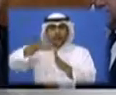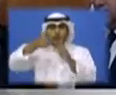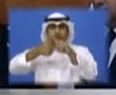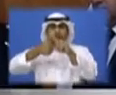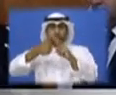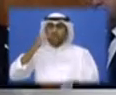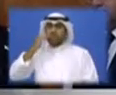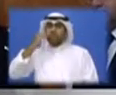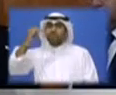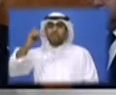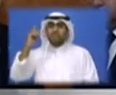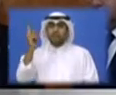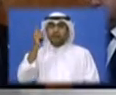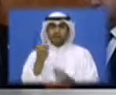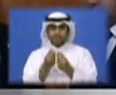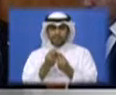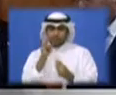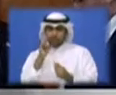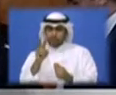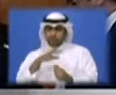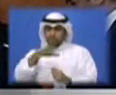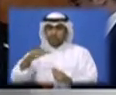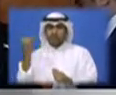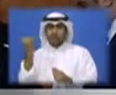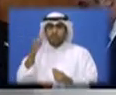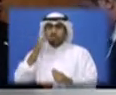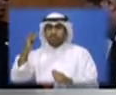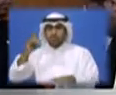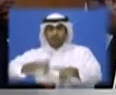جمع العديد من المهتمين في قضايا الشباب